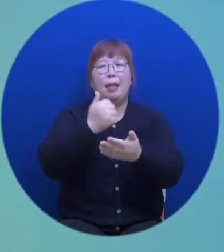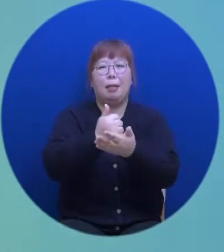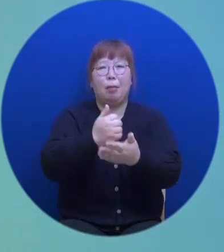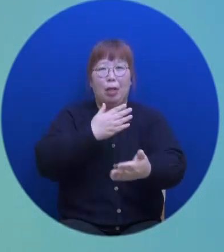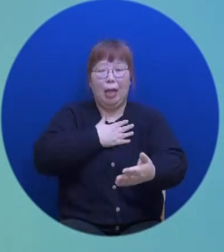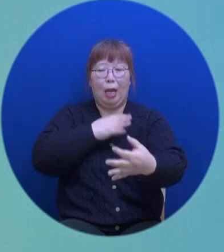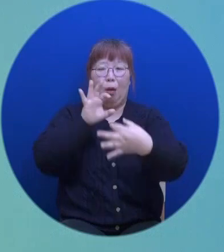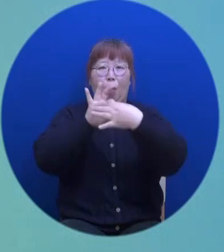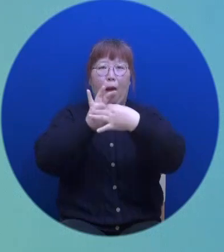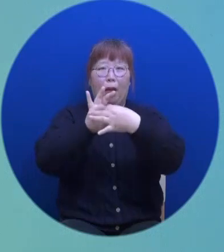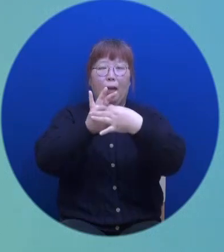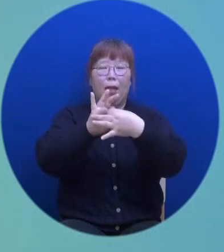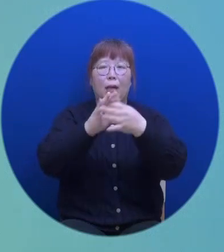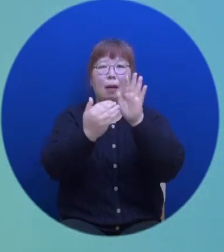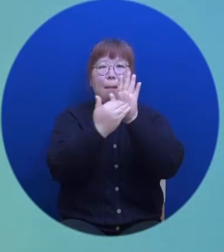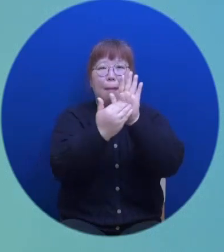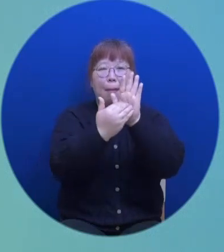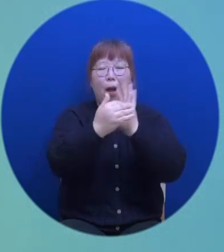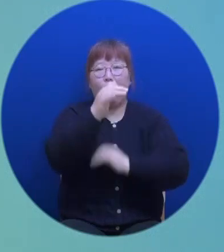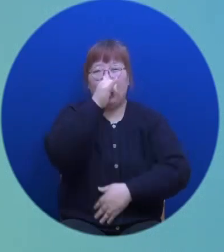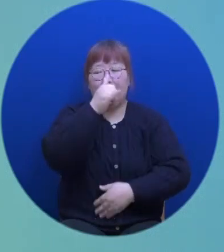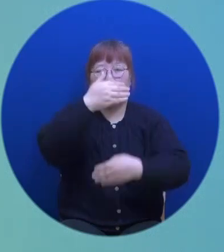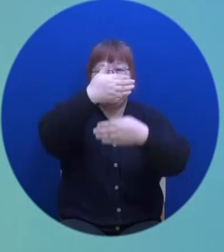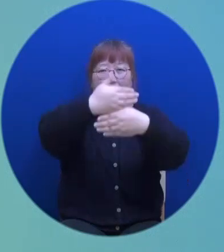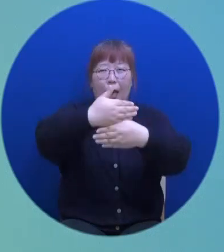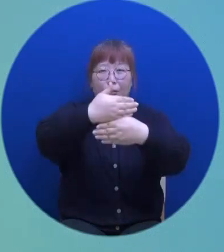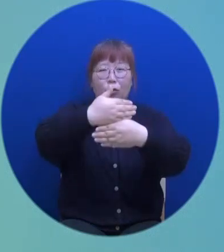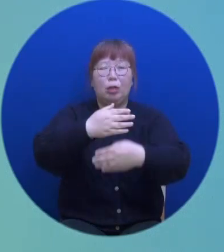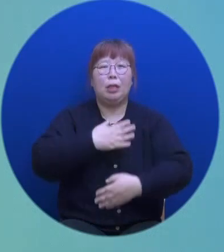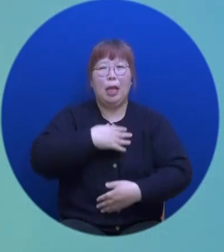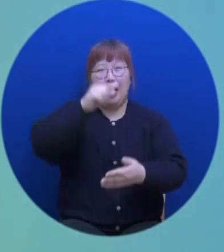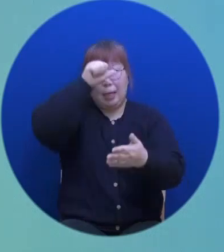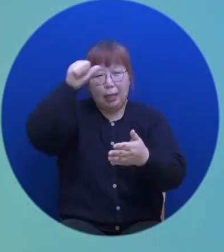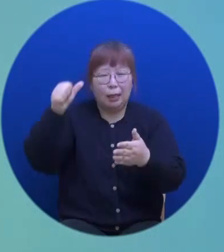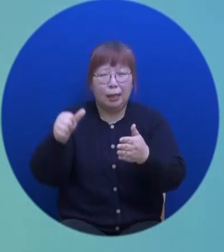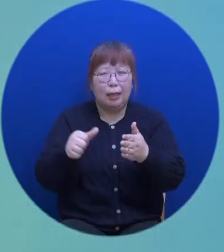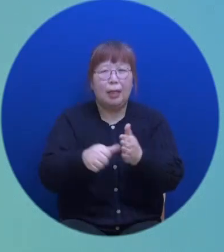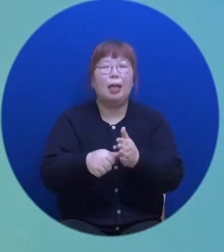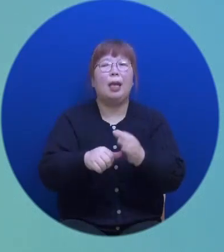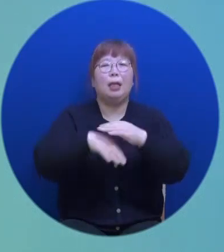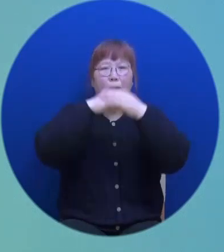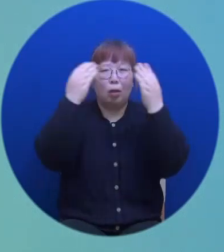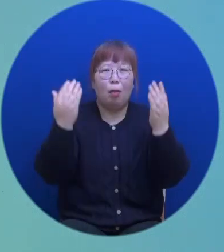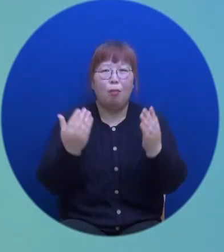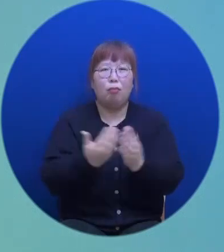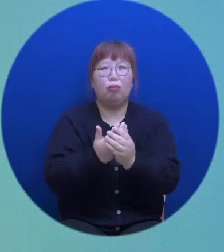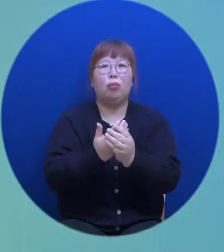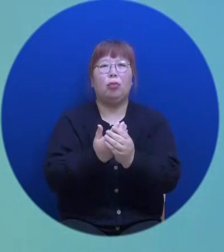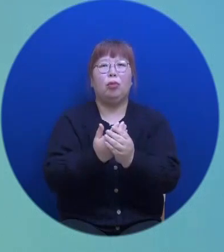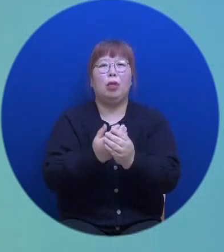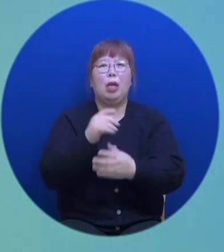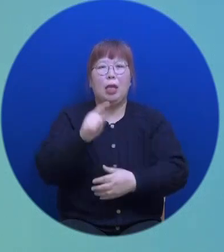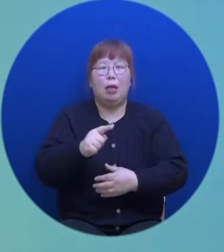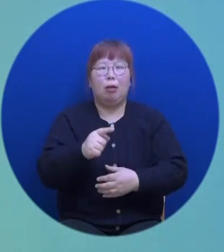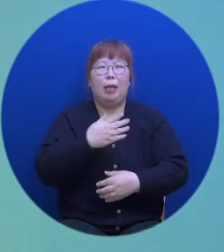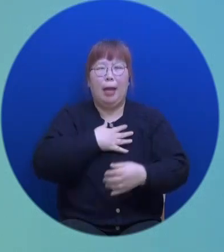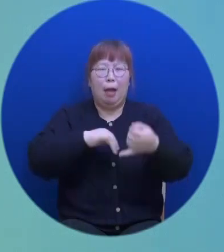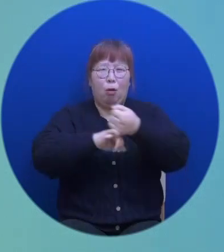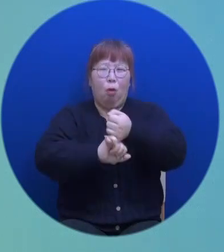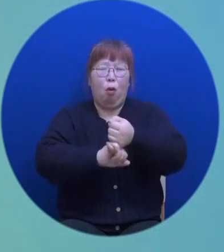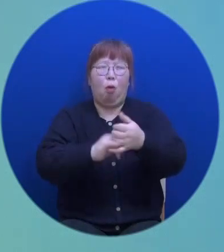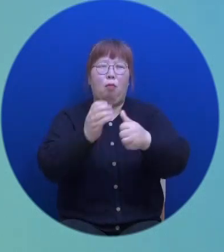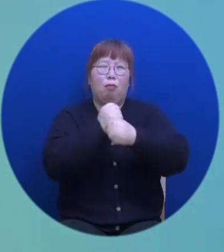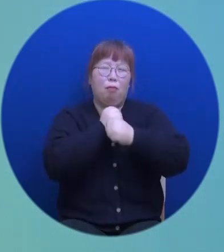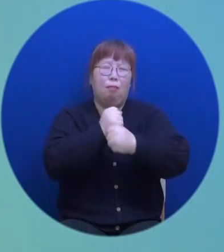가로막고 있던 그 장애물들, 내 인생의 전부라고 여겨서 절대 이것만은 놓지 않겠다고